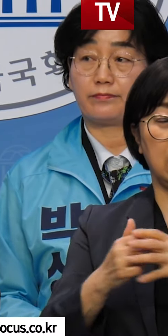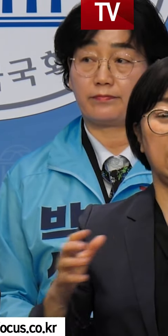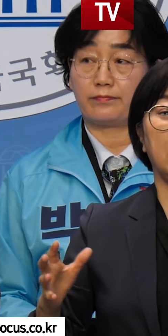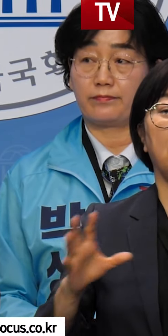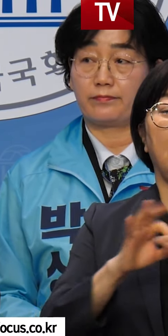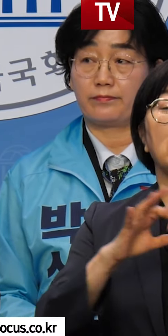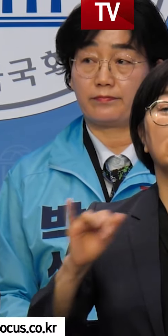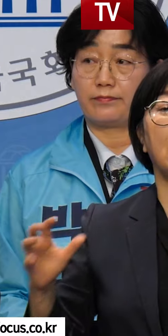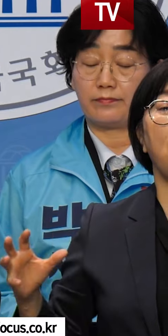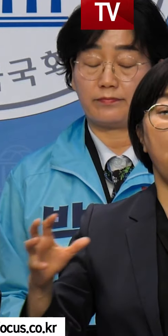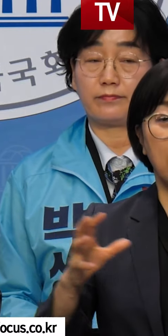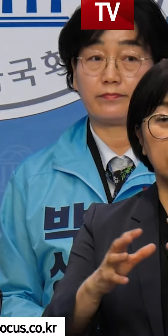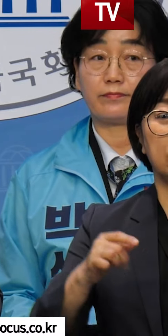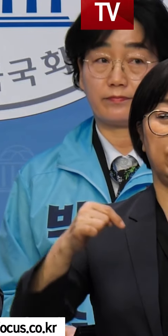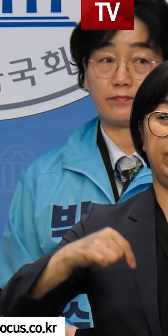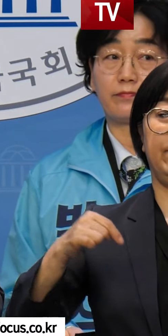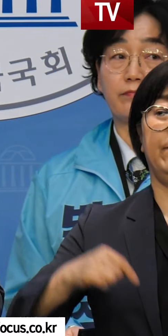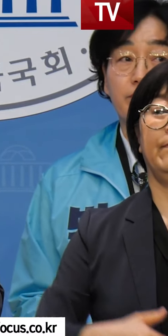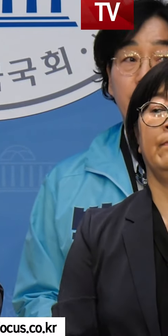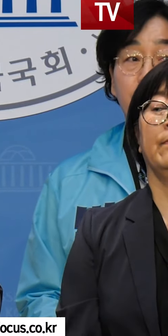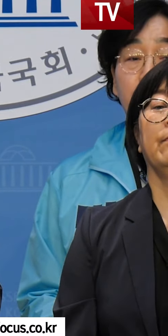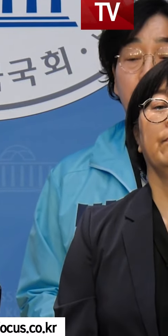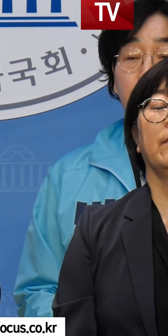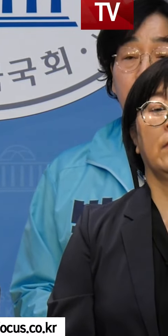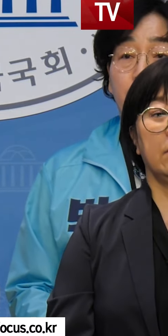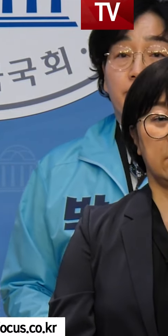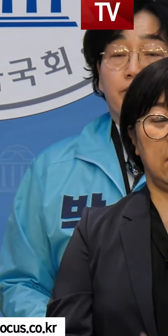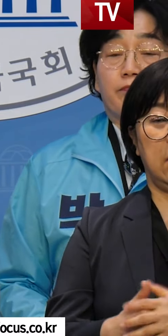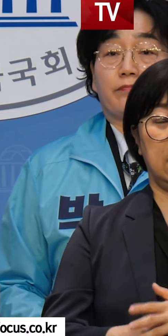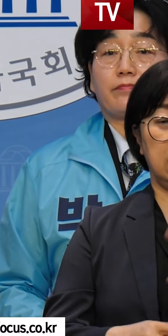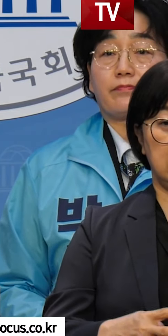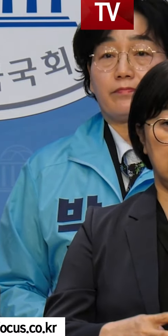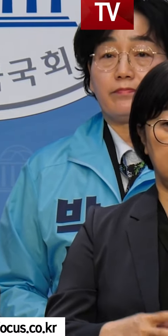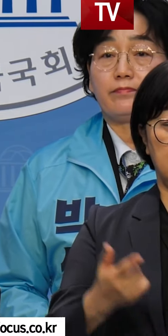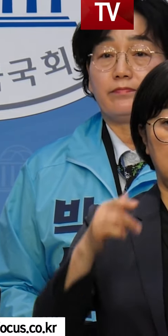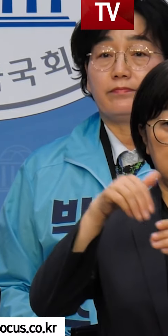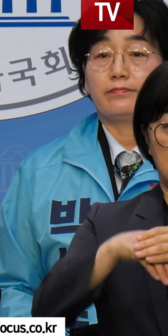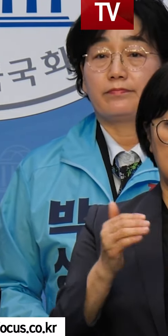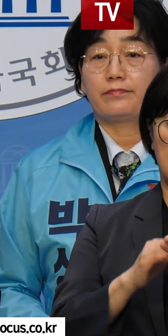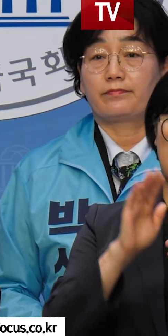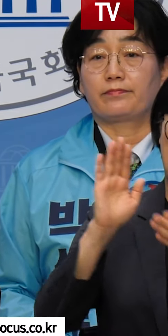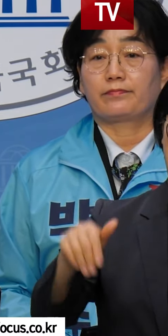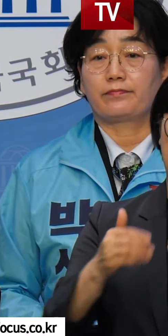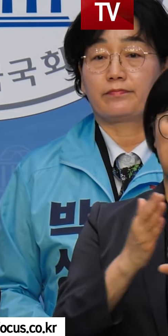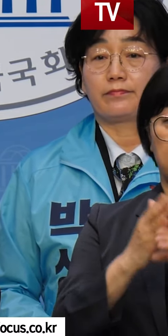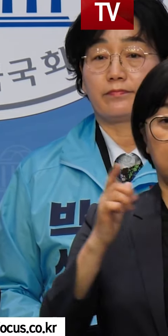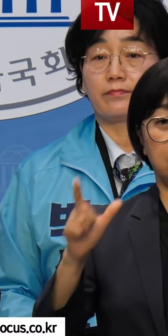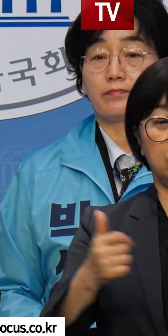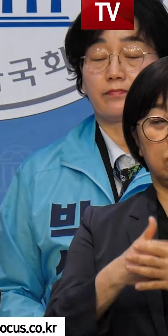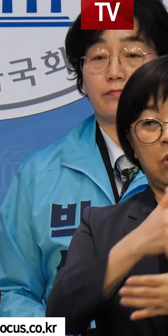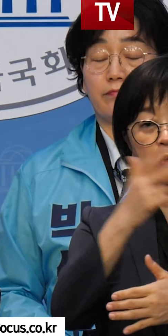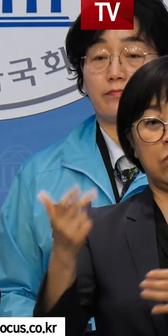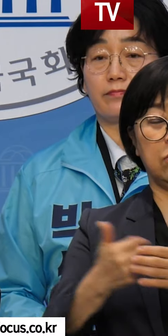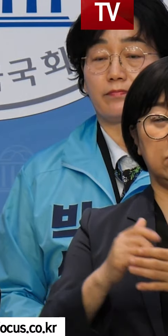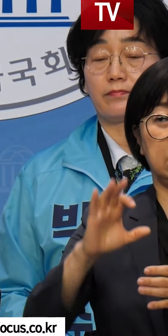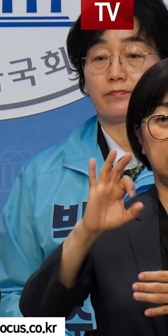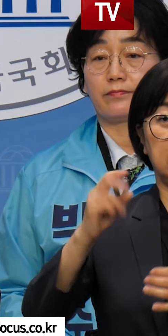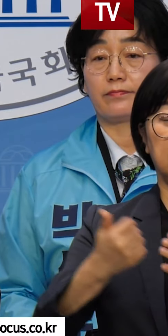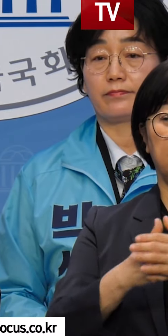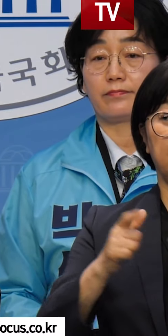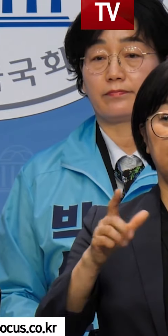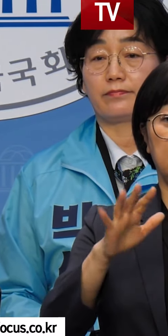함께 논의해 나간다. 4. 22대 총선 이후에도 중구 성동구을 주민들이